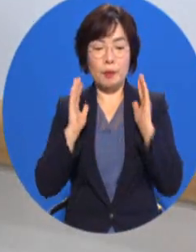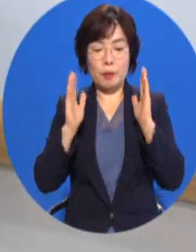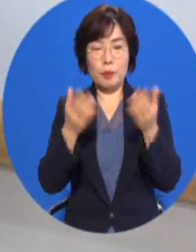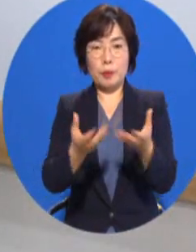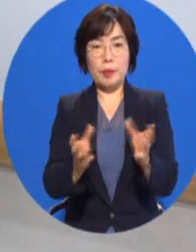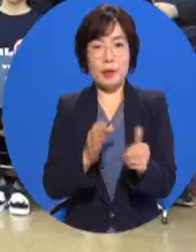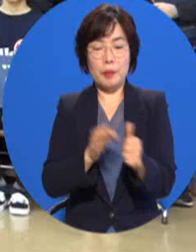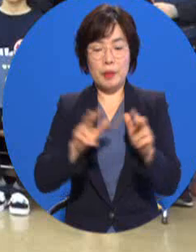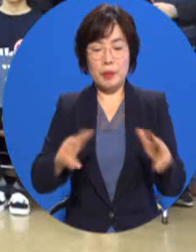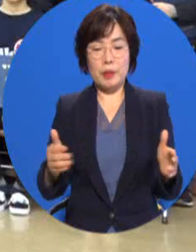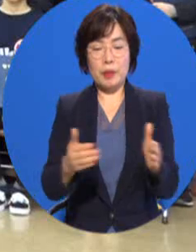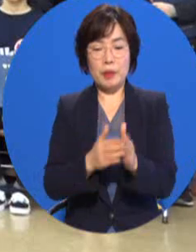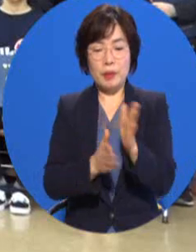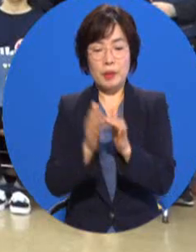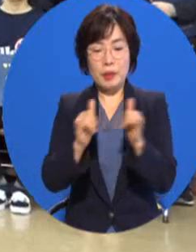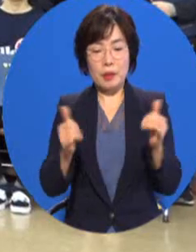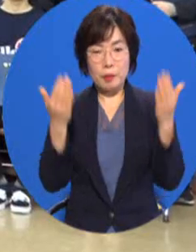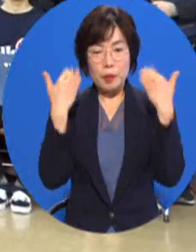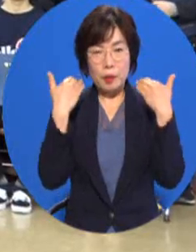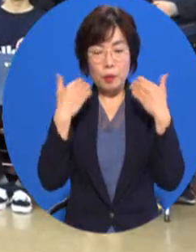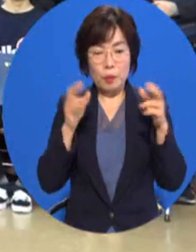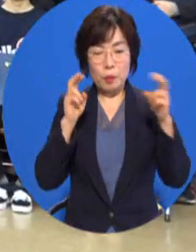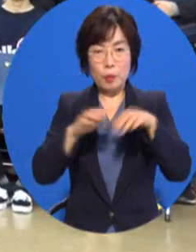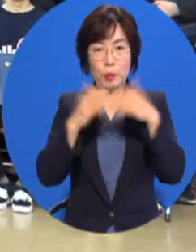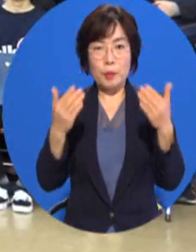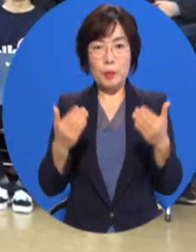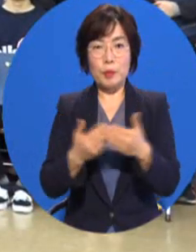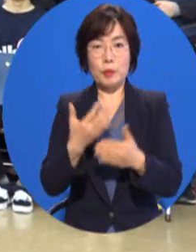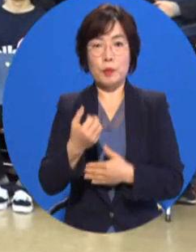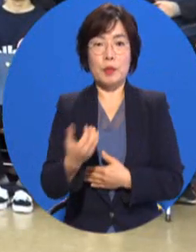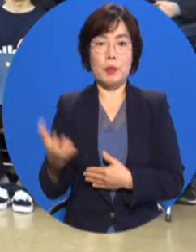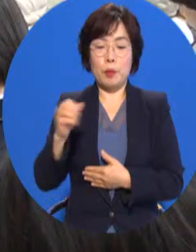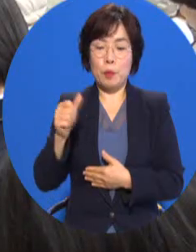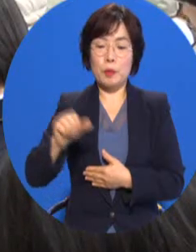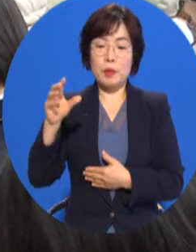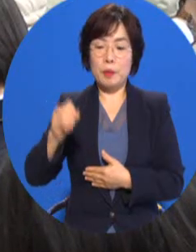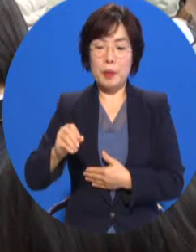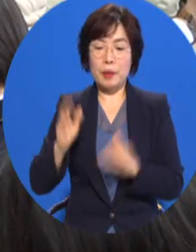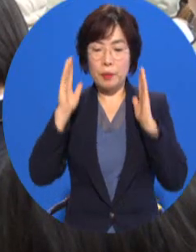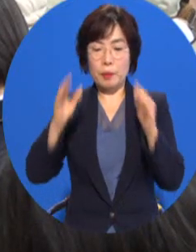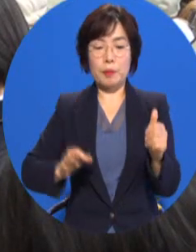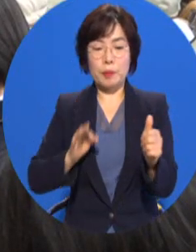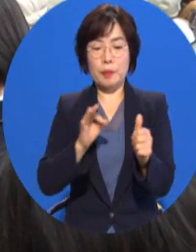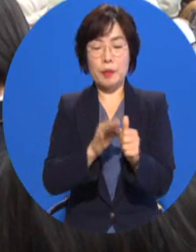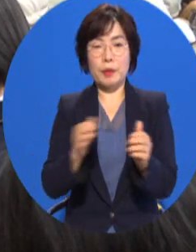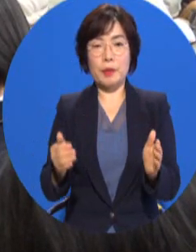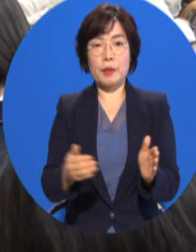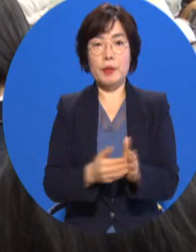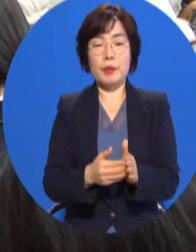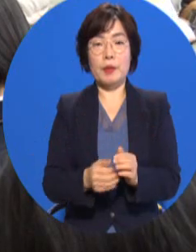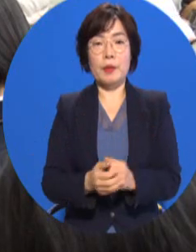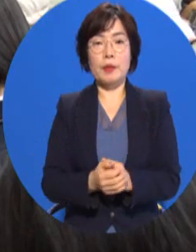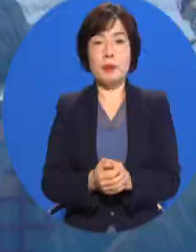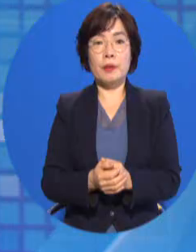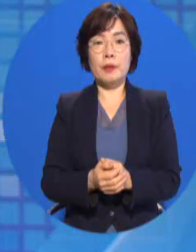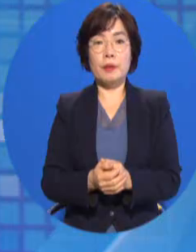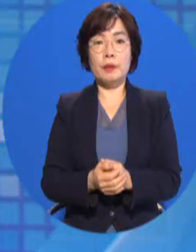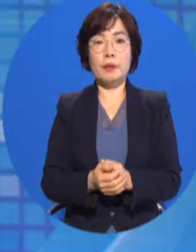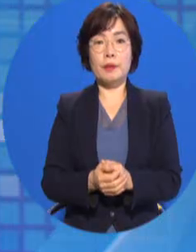백운장학회는 지금까지 시민들과 기업체 기탁으로 90억 5천만 원의 장학금을 지급했습니다.